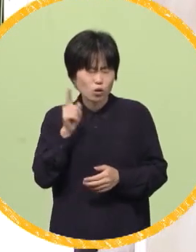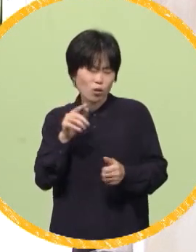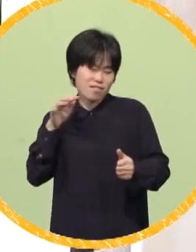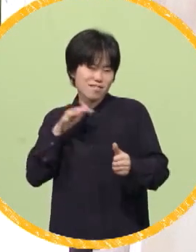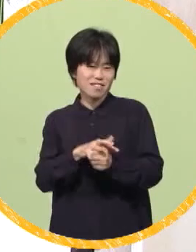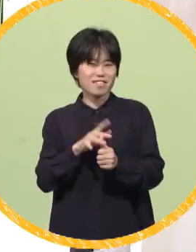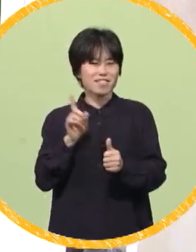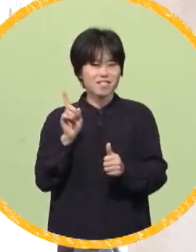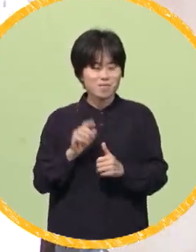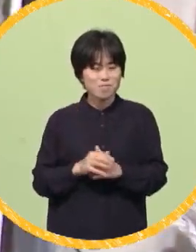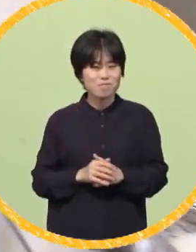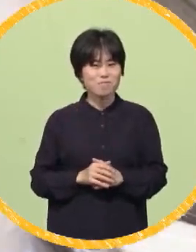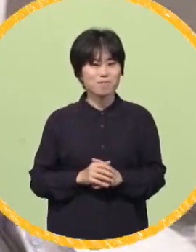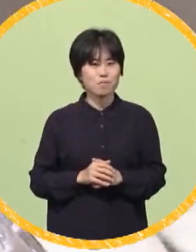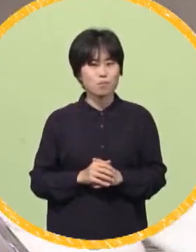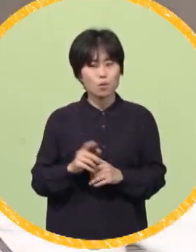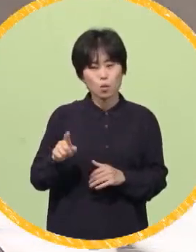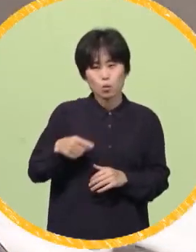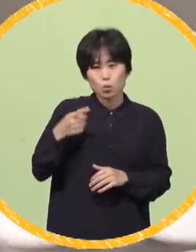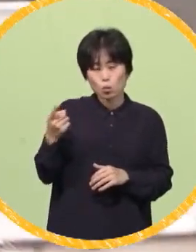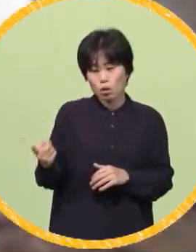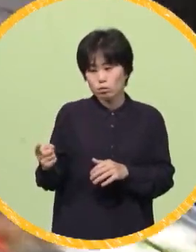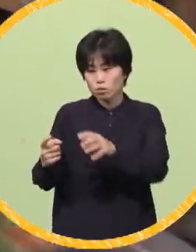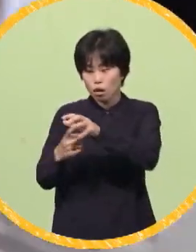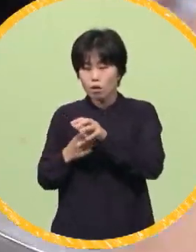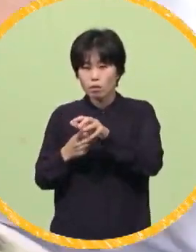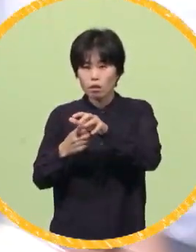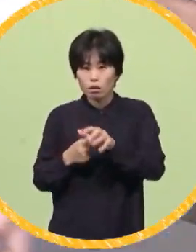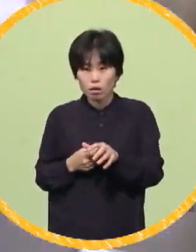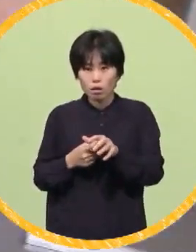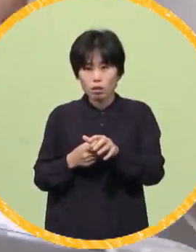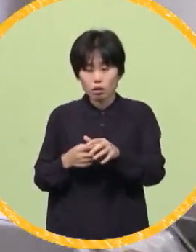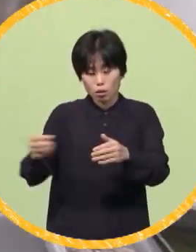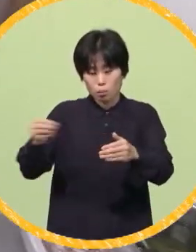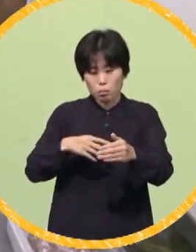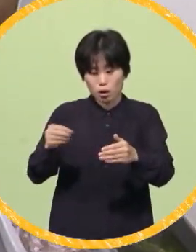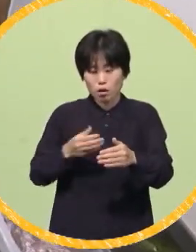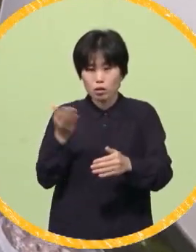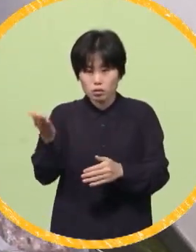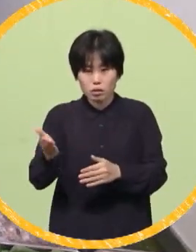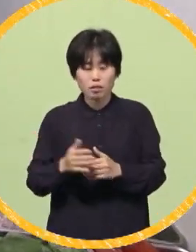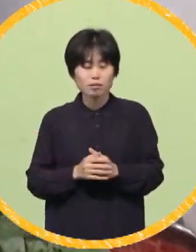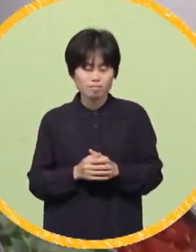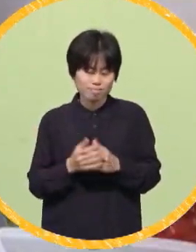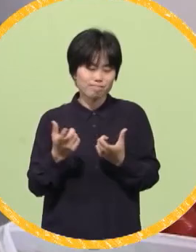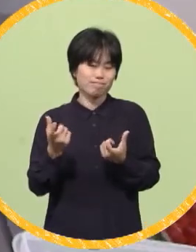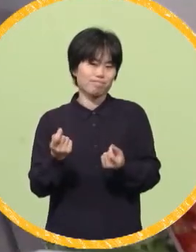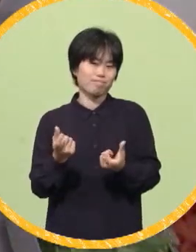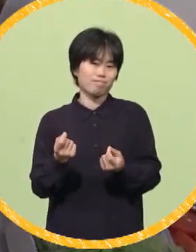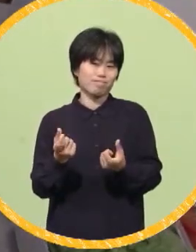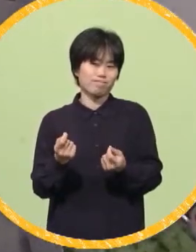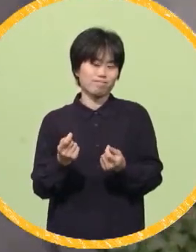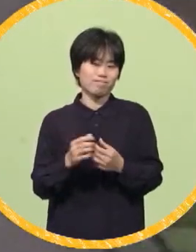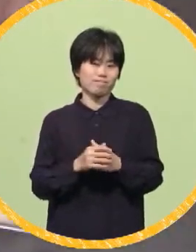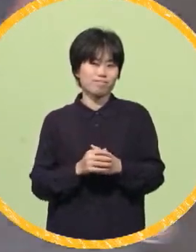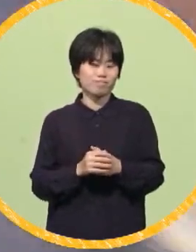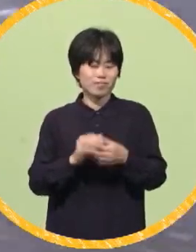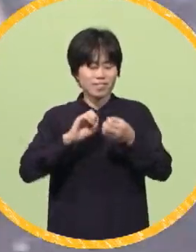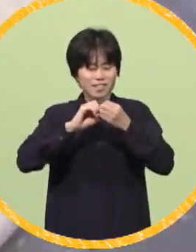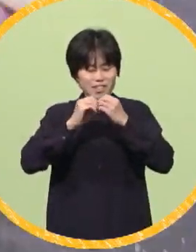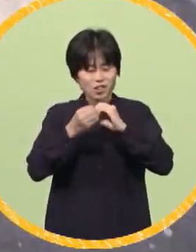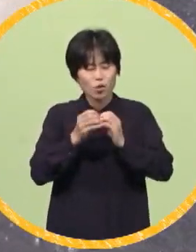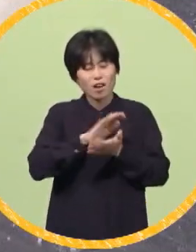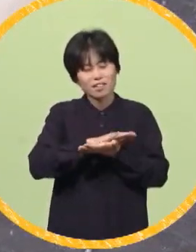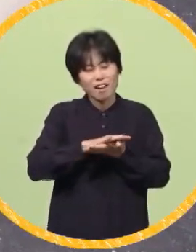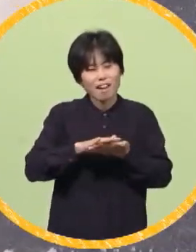なんです。 これ隣の畑で採れたお野菜ですか？ そうです。 はー、すごい色鮮